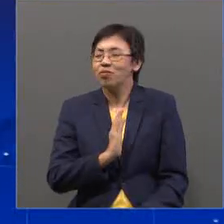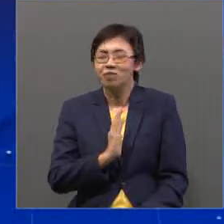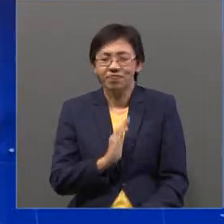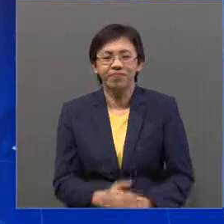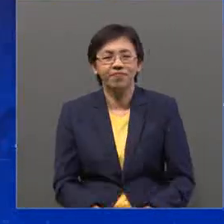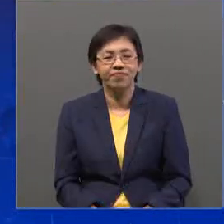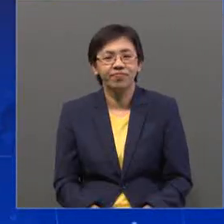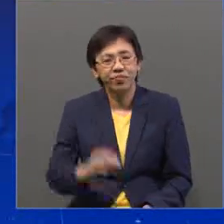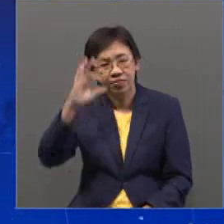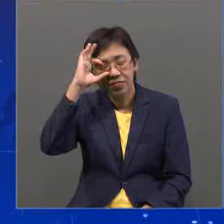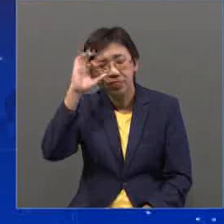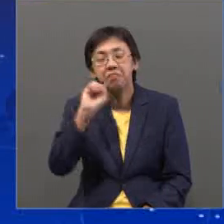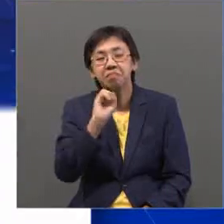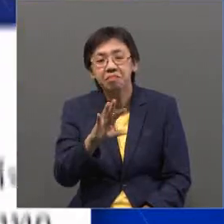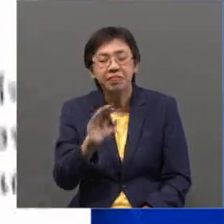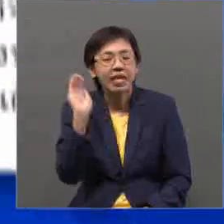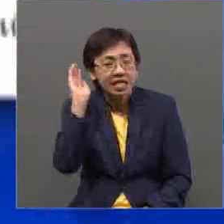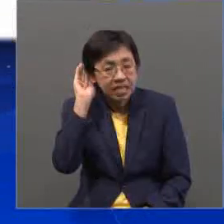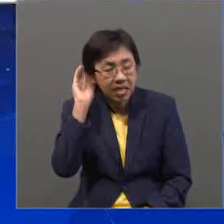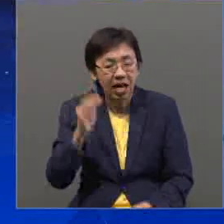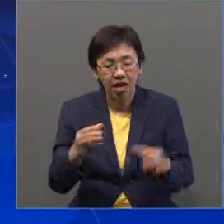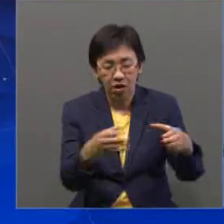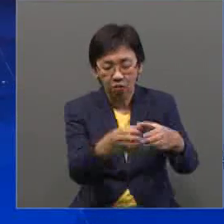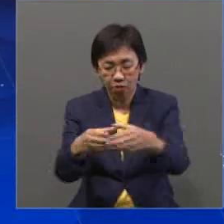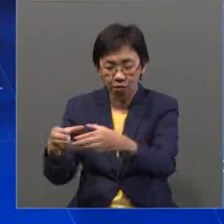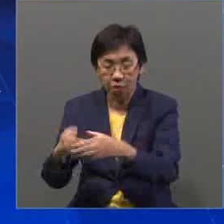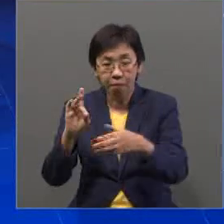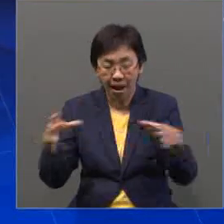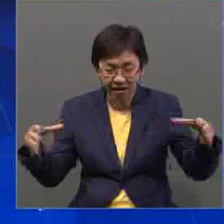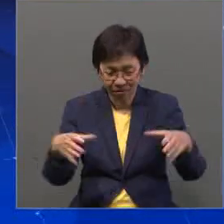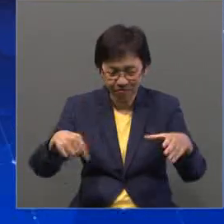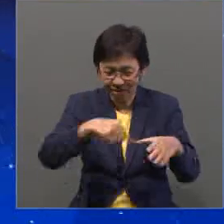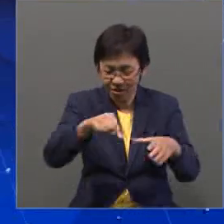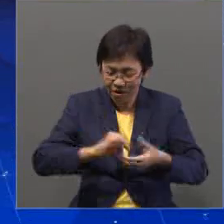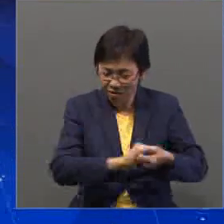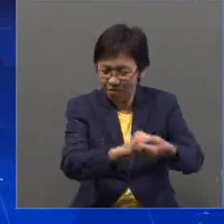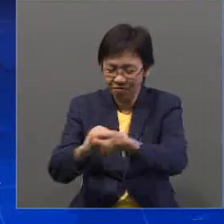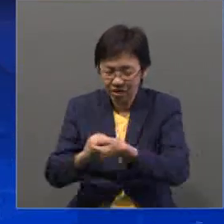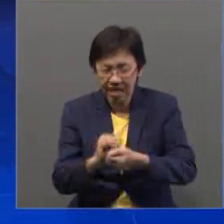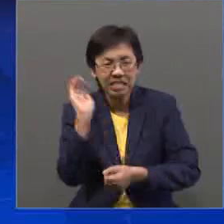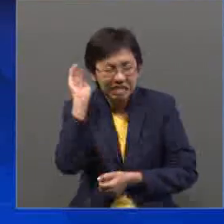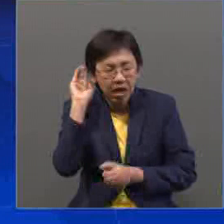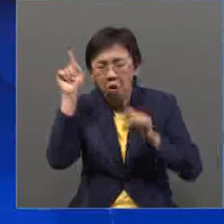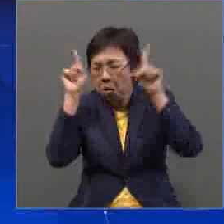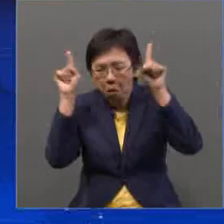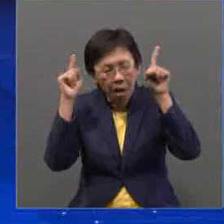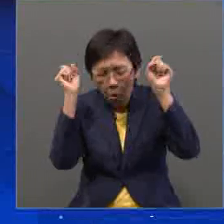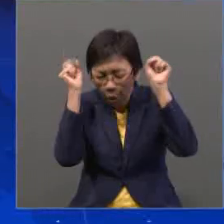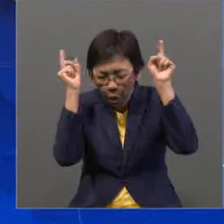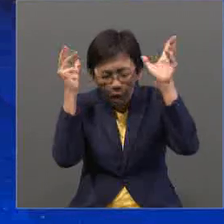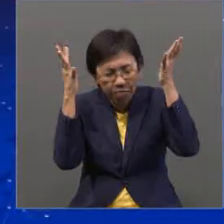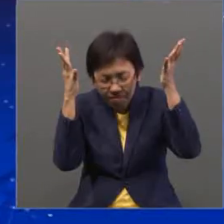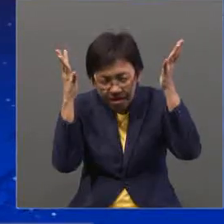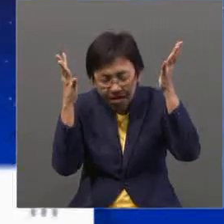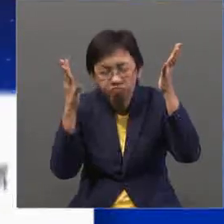คุณวิโรจน์ยังย้ำด้วยนะครับว่าเชื่อใจในภาคี8พรรคร่วมมิเคยเสื่อมคลายไม่เคยระแวงไม่เคยลังเลจุด